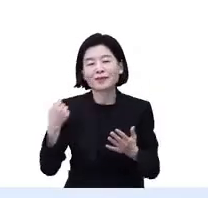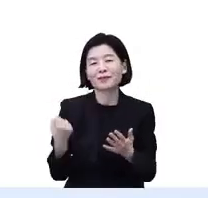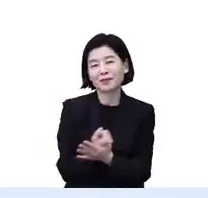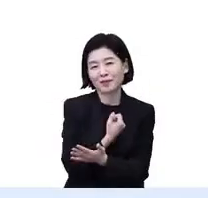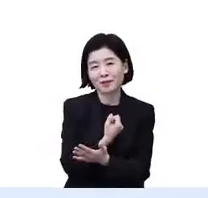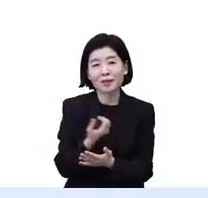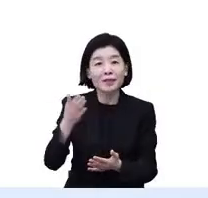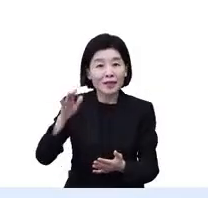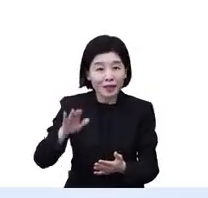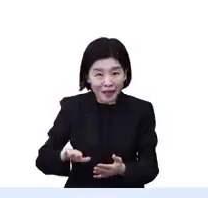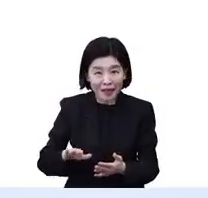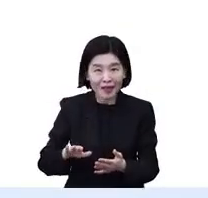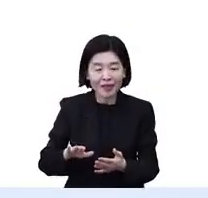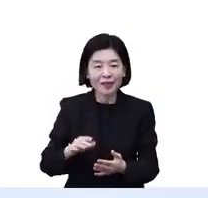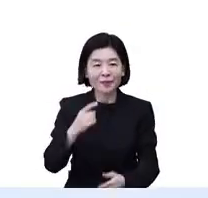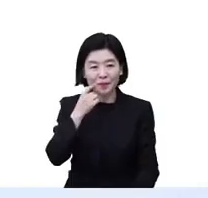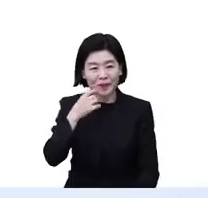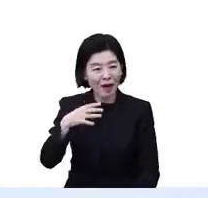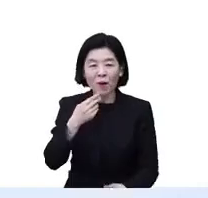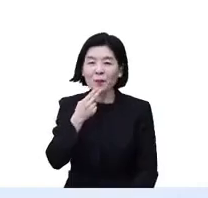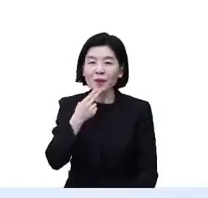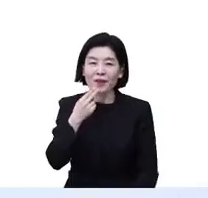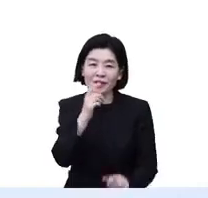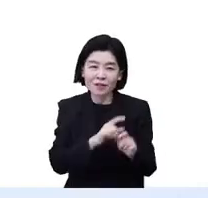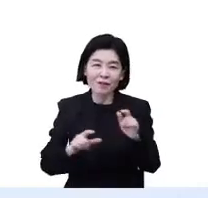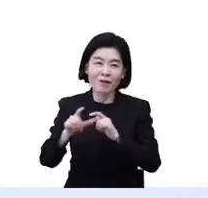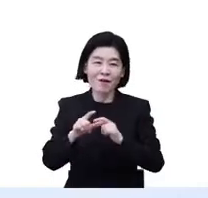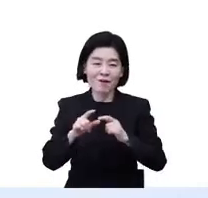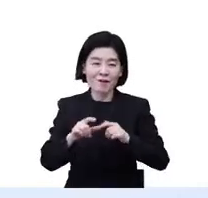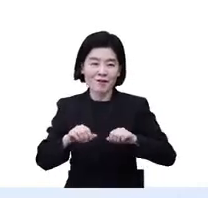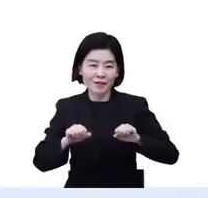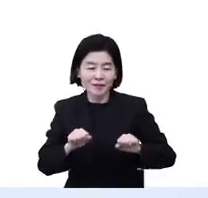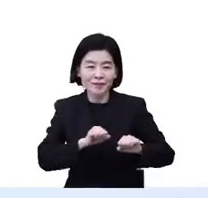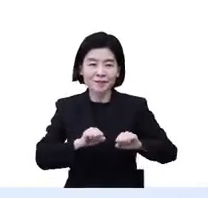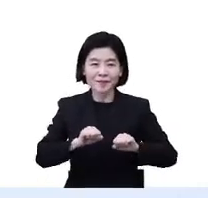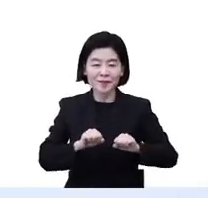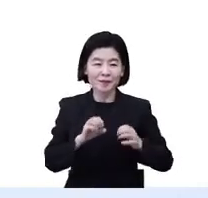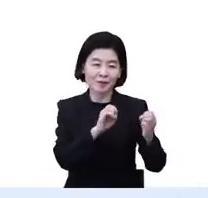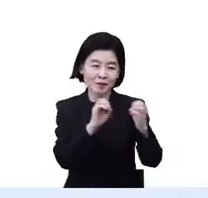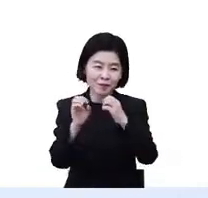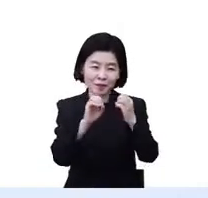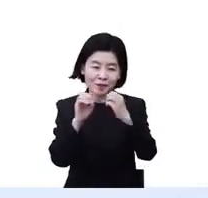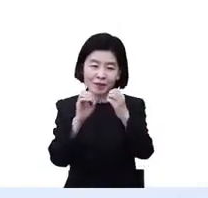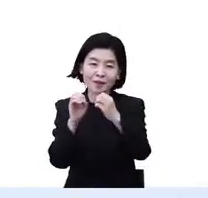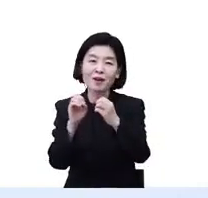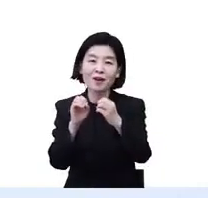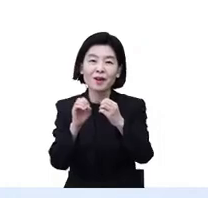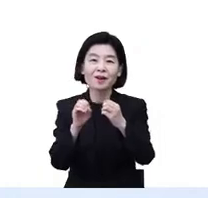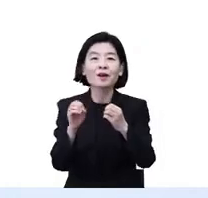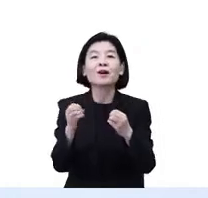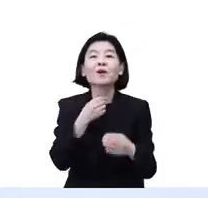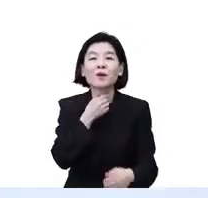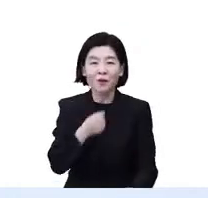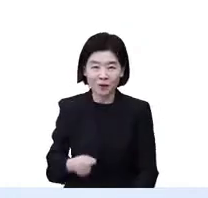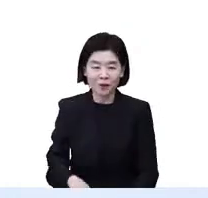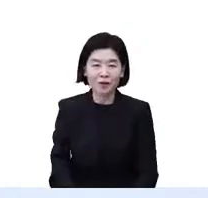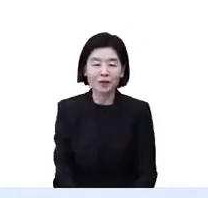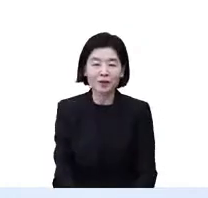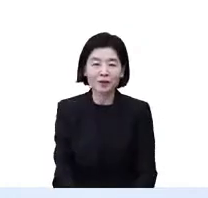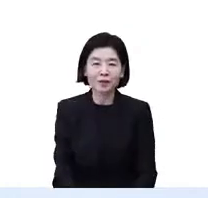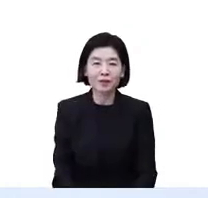수도 있겠지만 그 아쉬움 느껴지지 않도록 더욱더 생생하게 여러분들과 소통하면서 이야기 나눠보도록